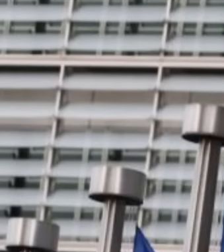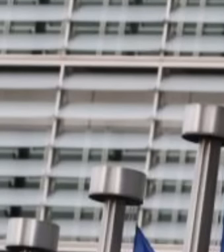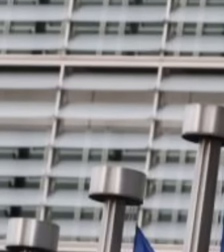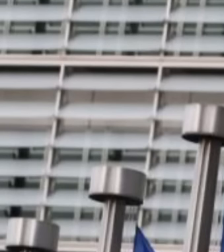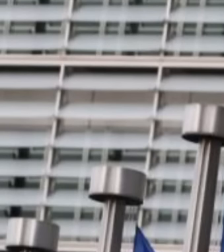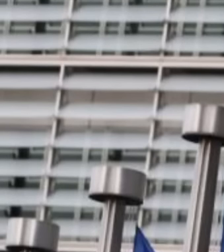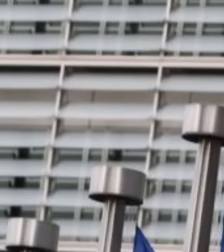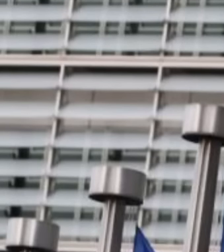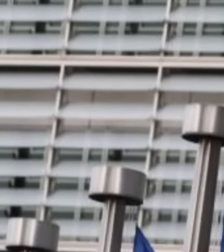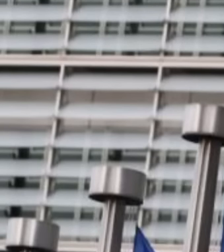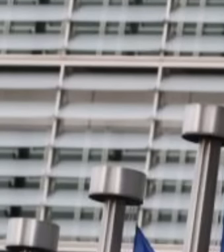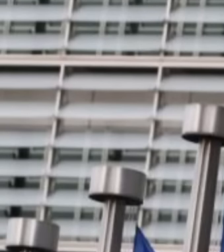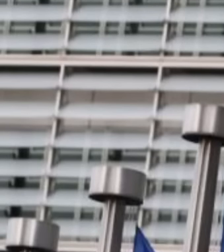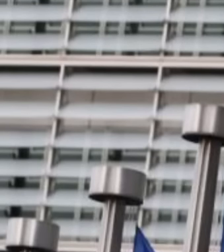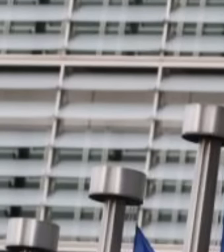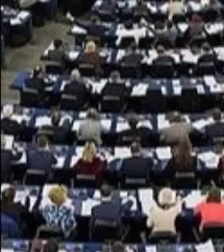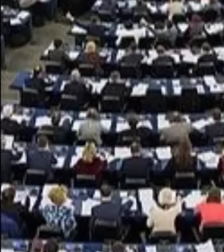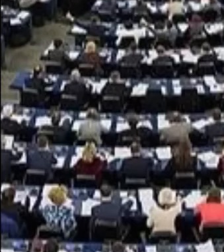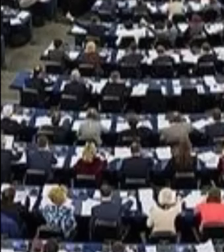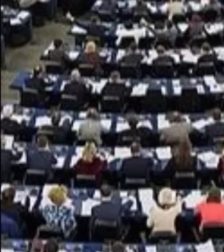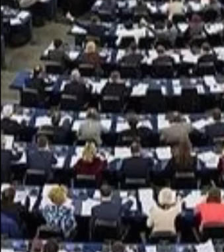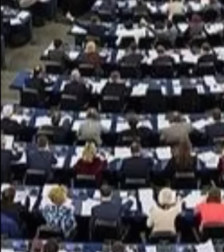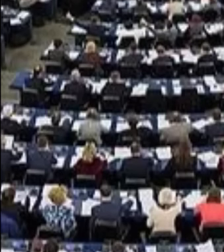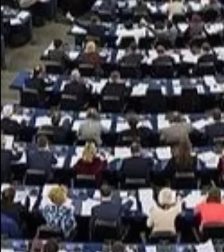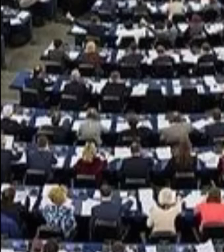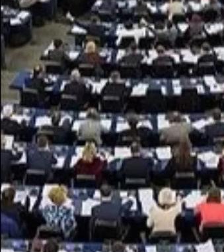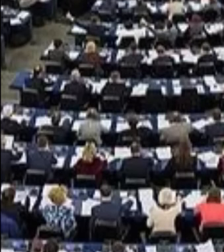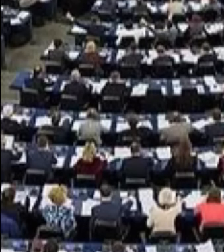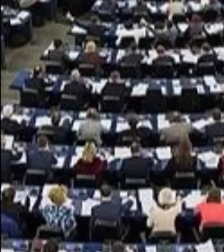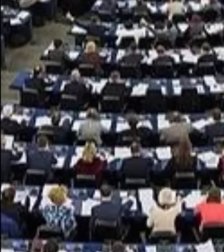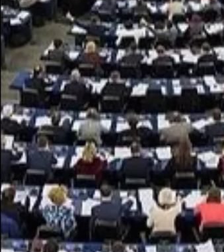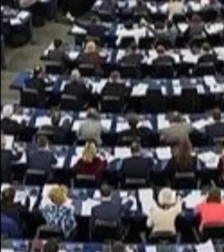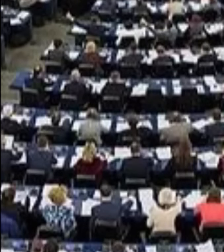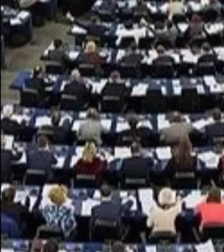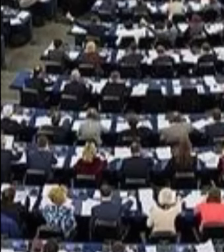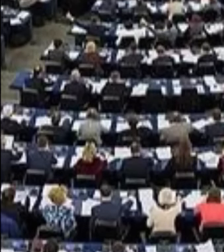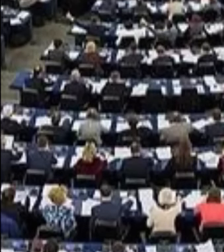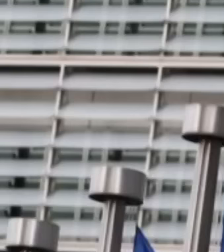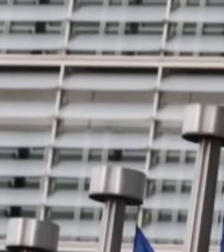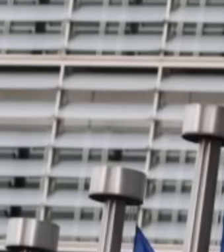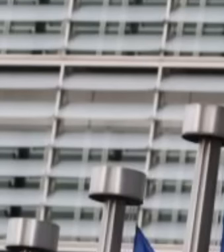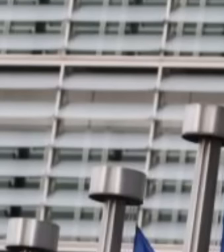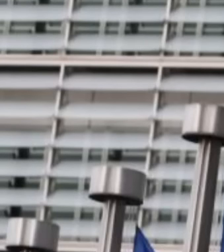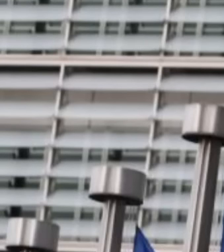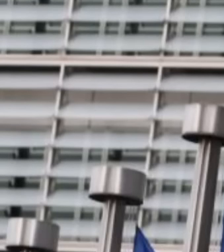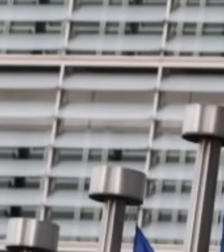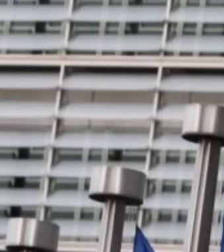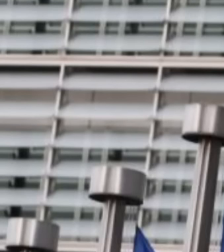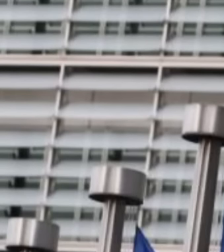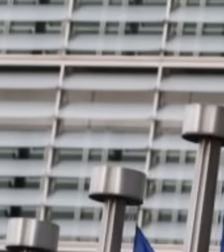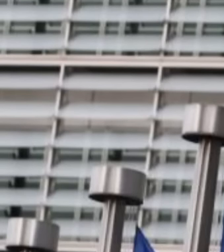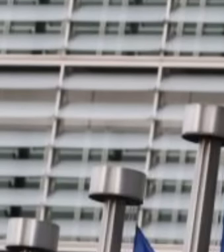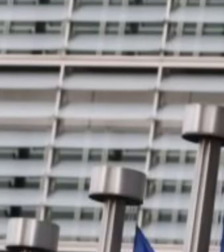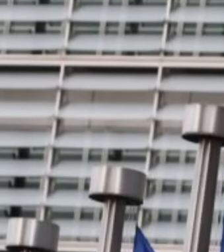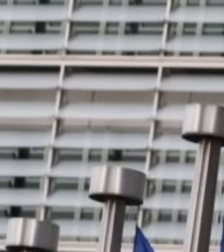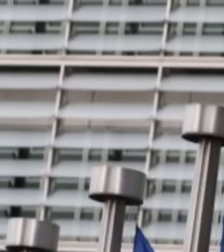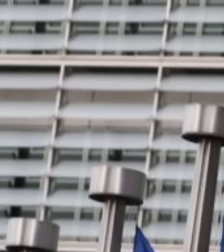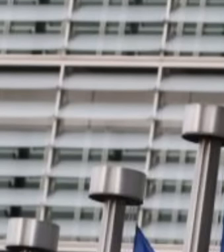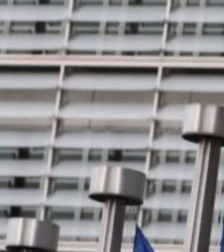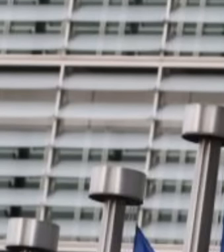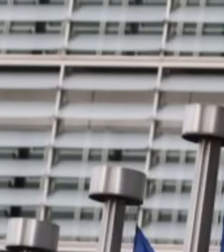do czynienia z takim dosyć kompromitujący błędem pracowni która przeprowadza te badanie exit